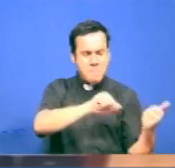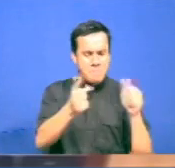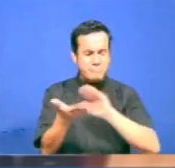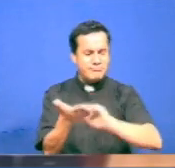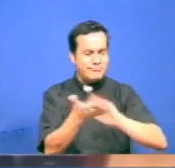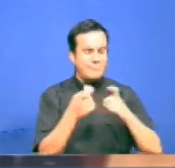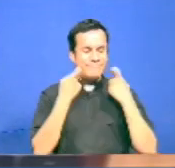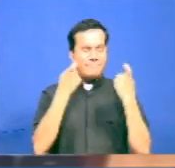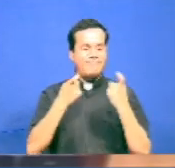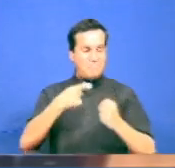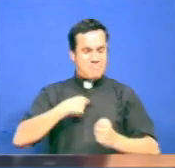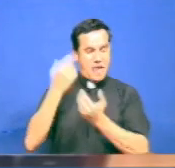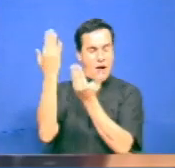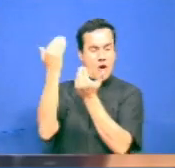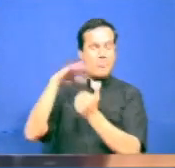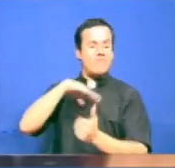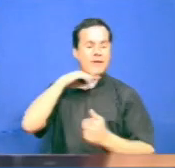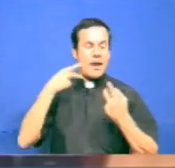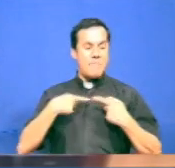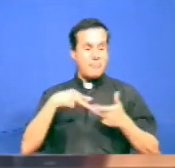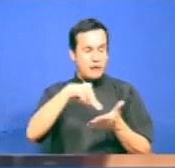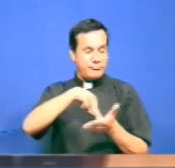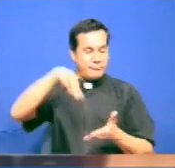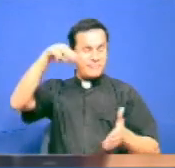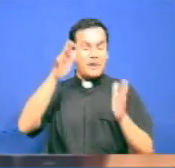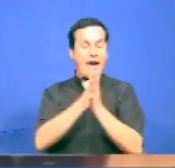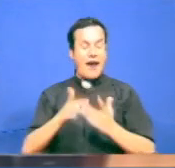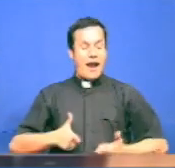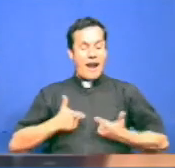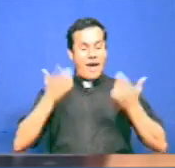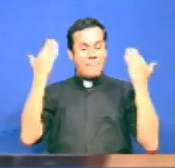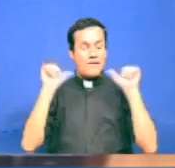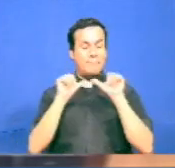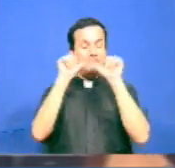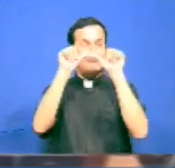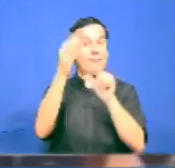na ngojea na ufufuko wa wafu na uzima wa milele. Amina.